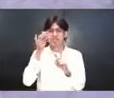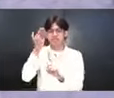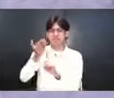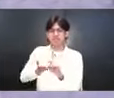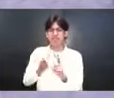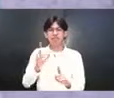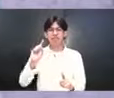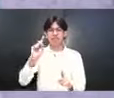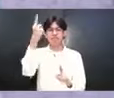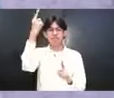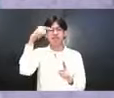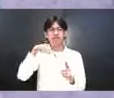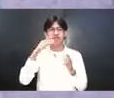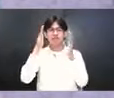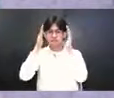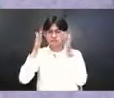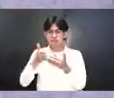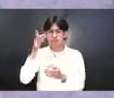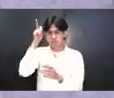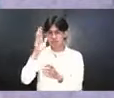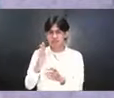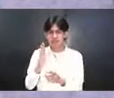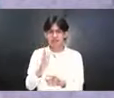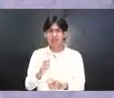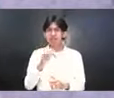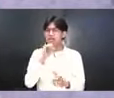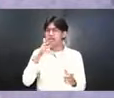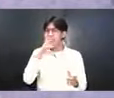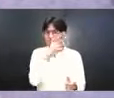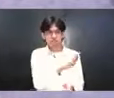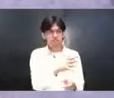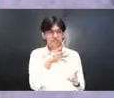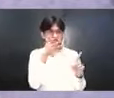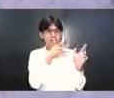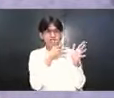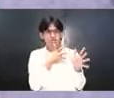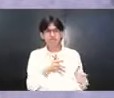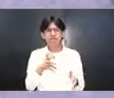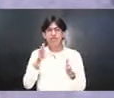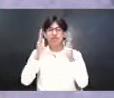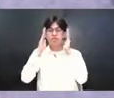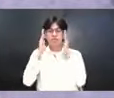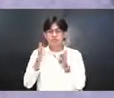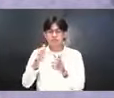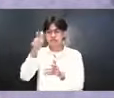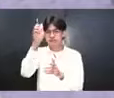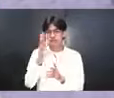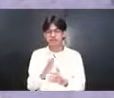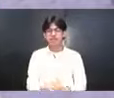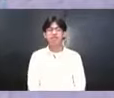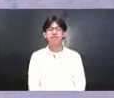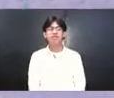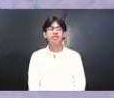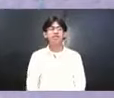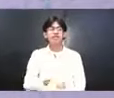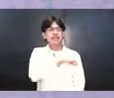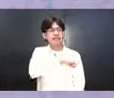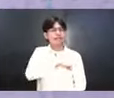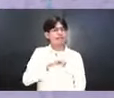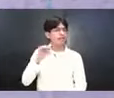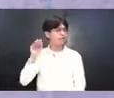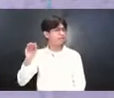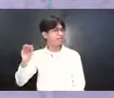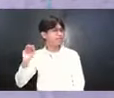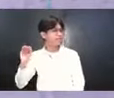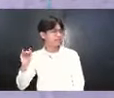iba. The Lord is one. Tapikin mo yung nasa kaliwa mo. Tapikin mo. Sabi